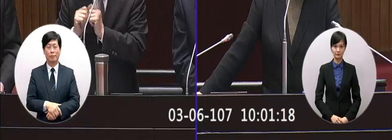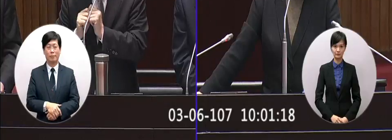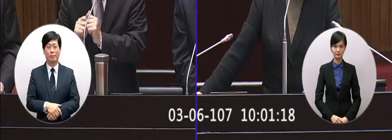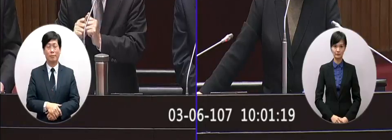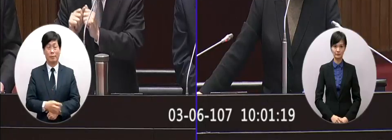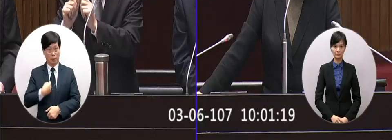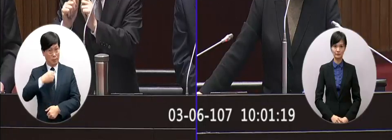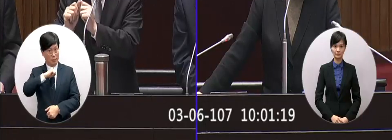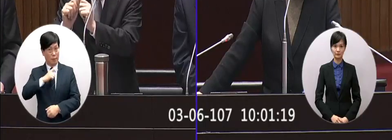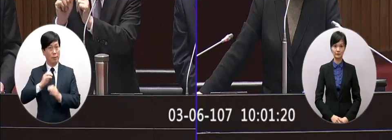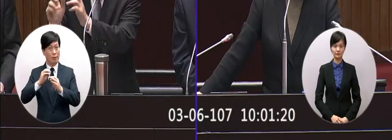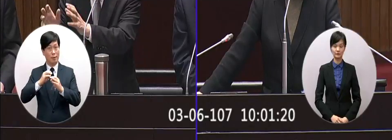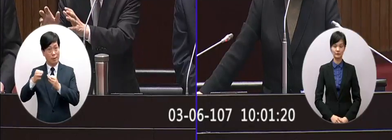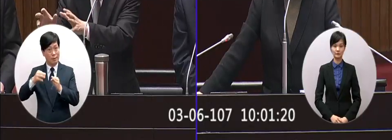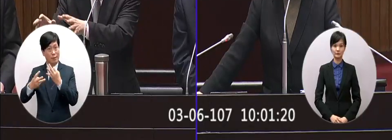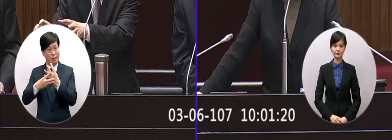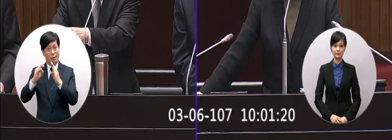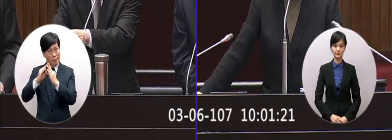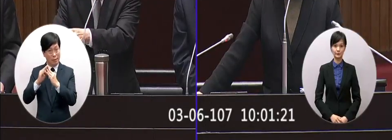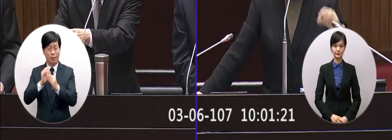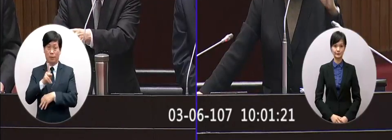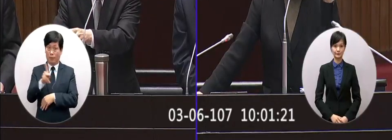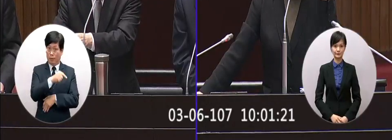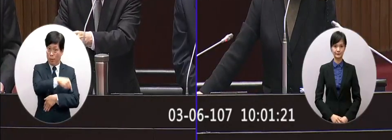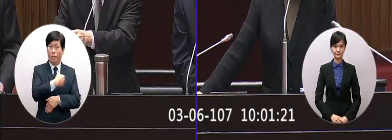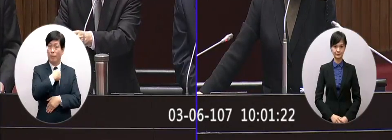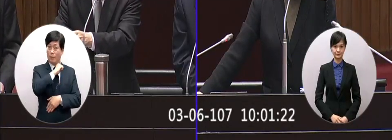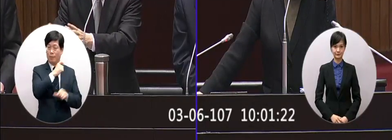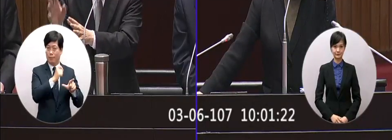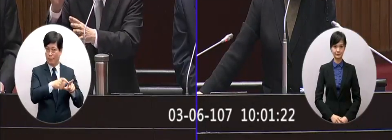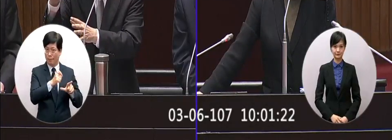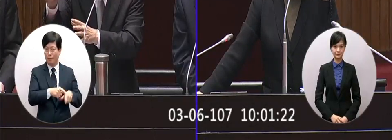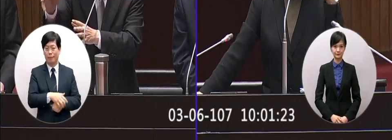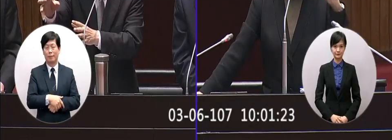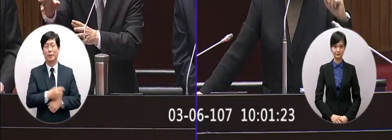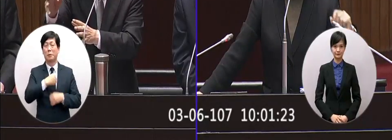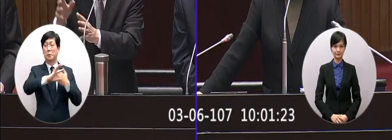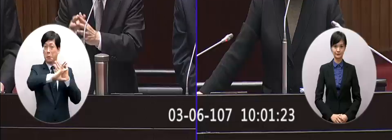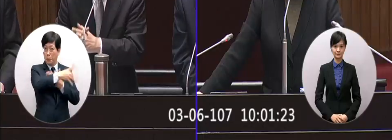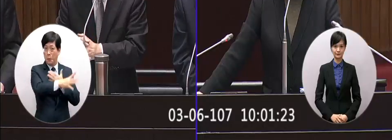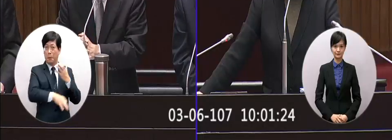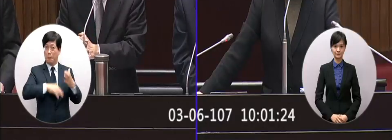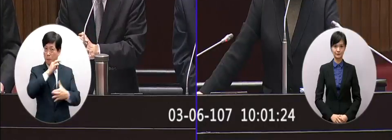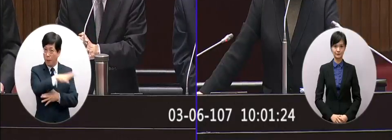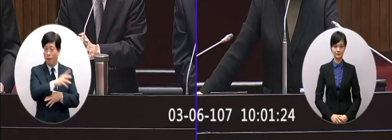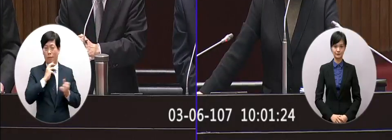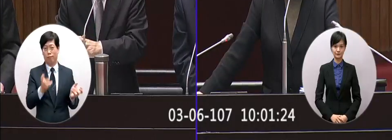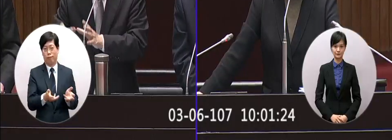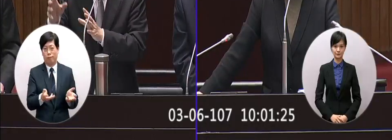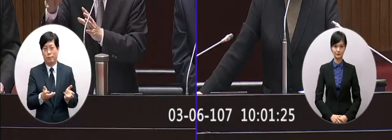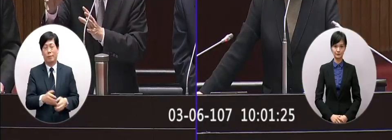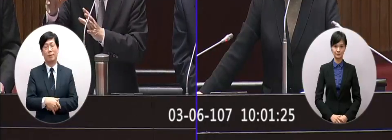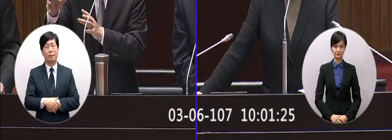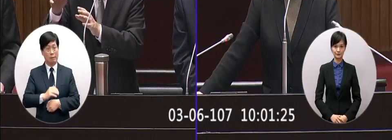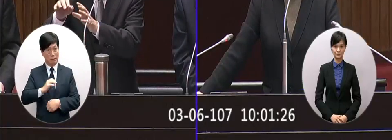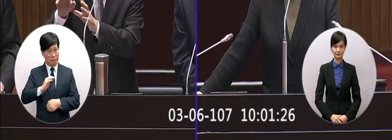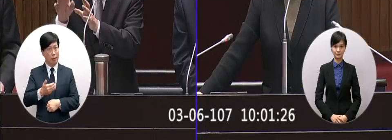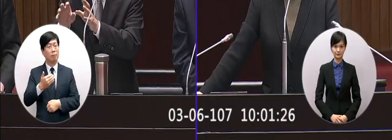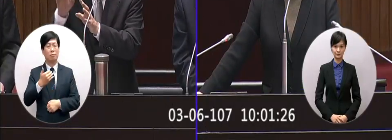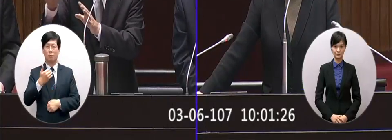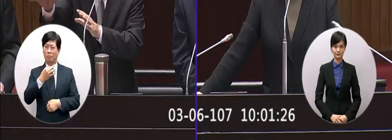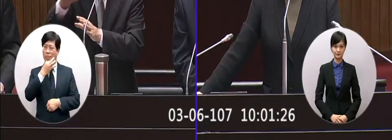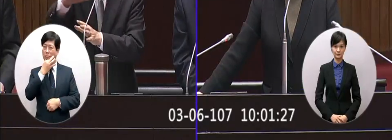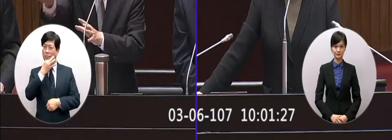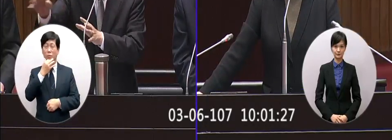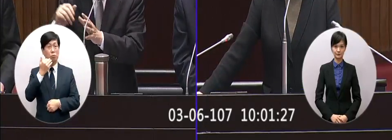好，那本国的商业银行呢，会去融资给本国的这个企业，到海外去从事公共工程。可是呢，可能